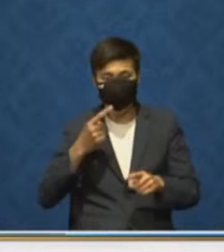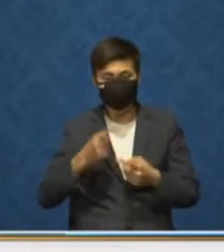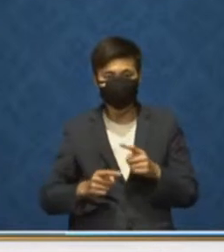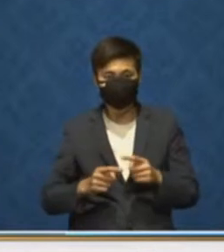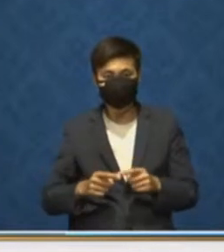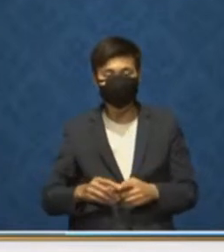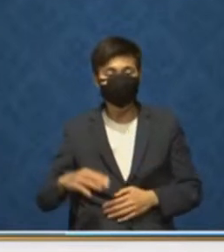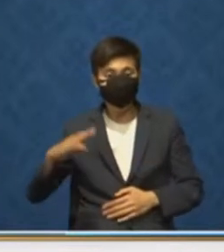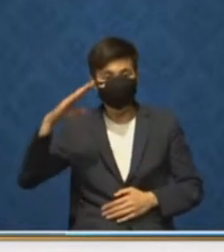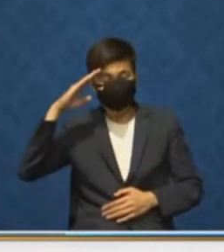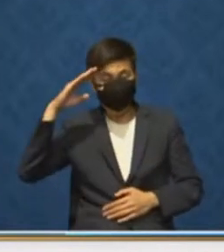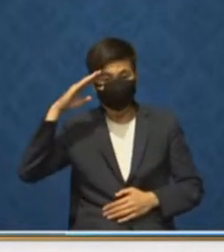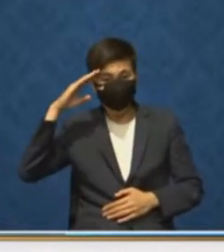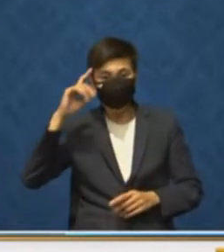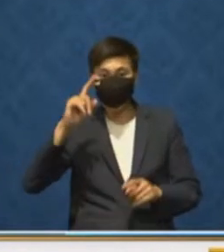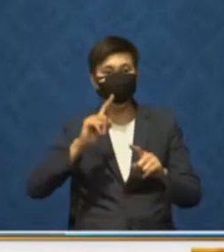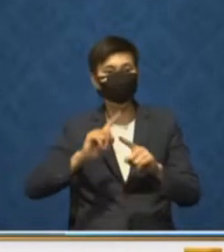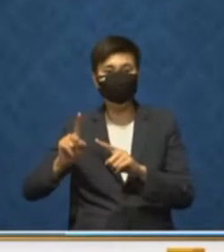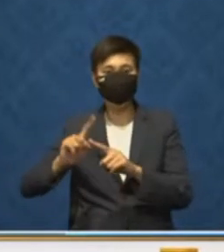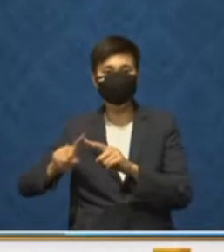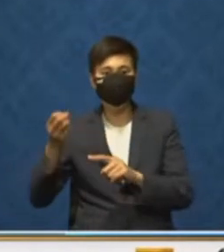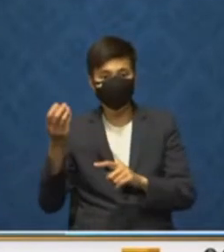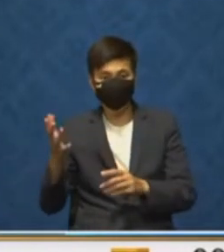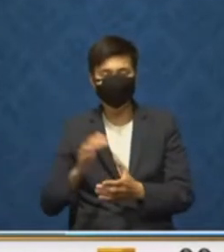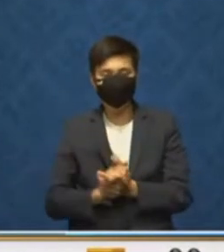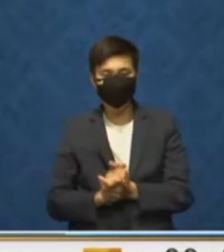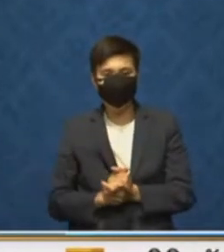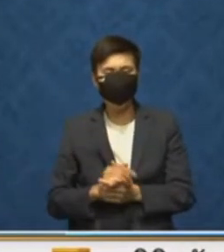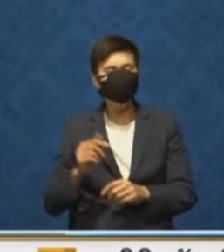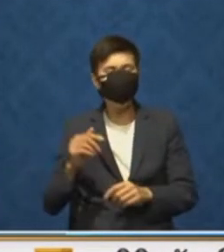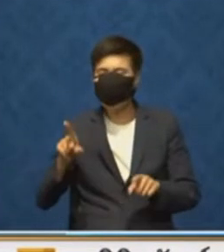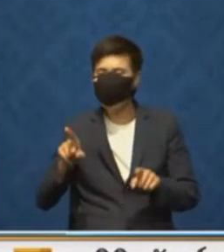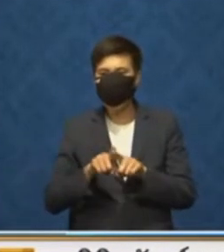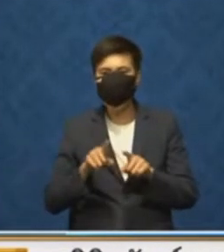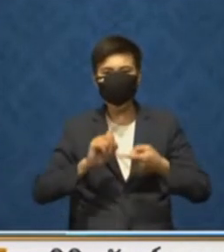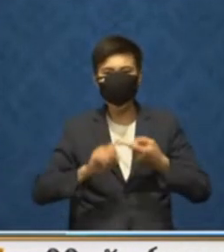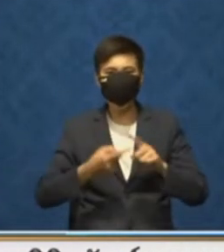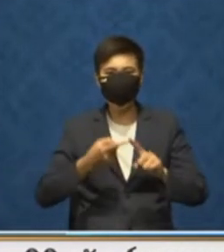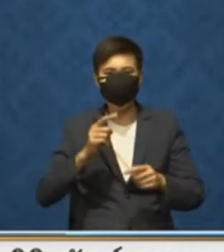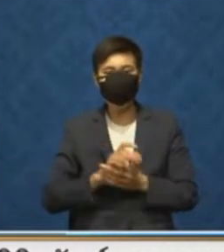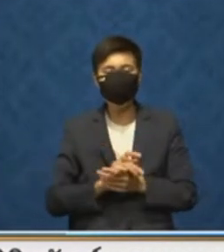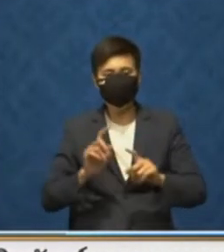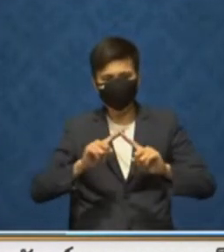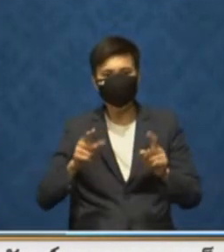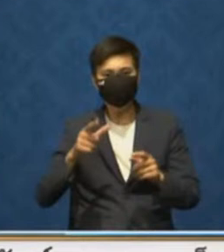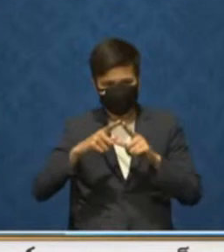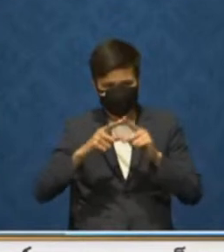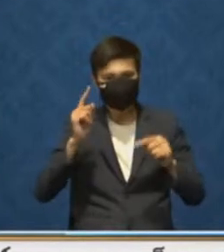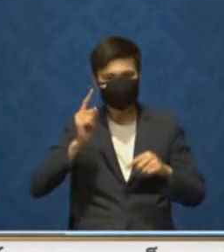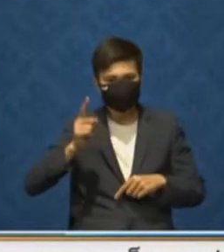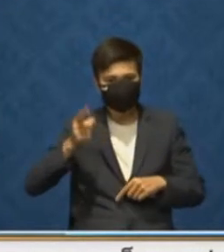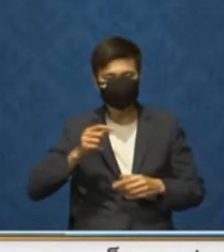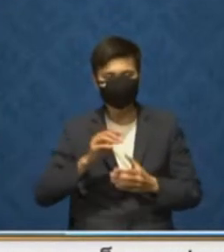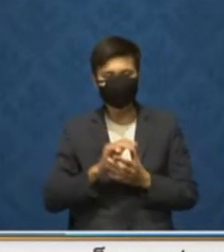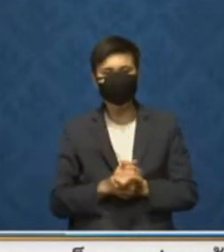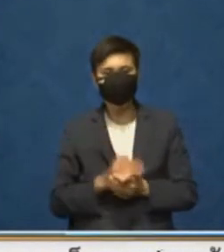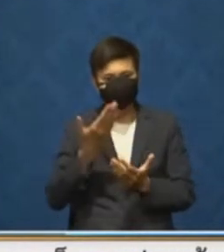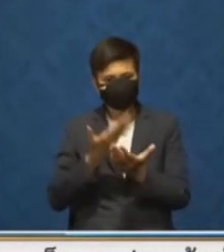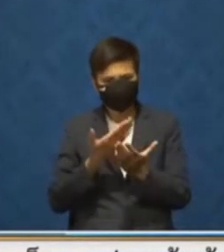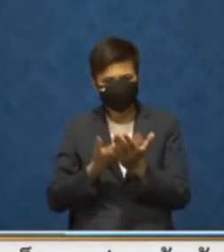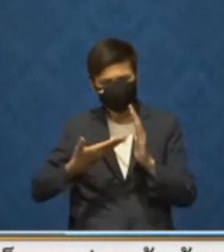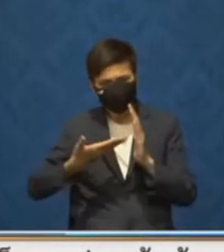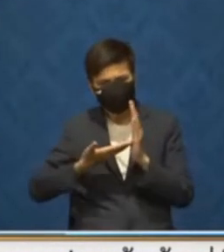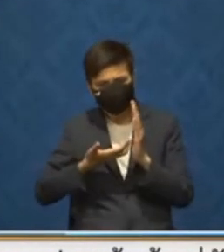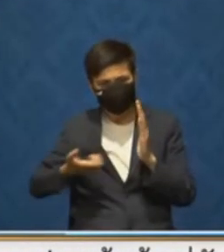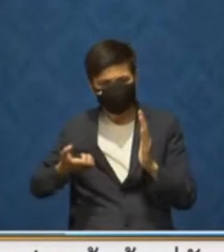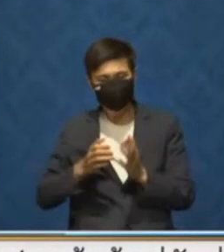ยังไม่สามารถปกปิดอย่างนี้ได้หรอกมันก็แบบเพื่อนๆมันก็คุยกันแล้วนะแต่ก็เป็นเรื่องจริงนะนะครับเงินทอนมันเฉลี่ยกัน